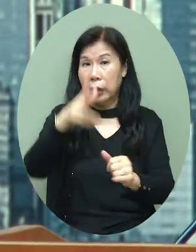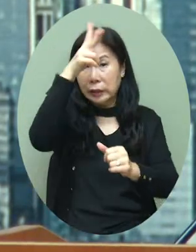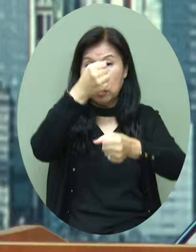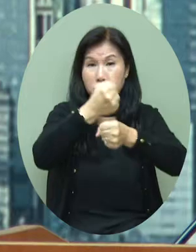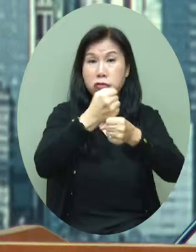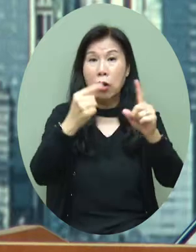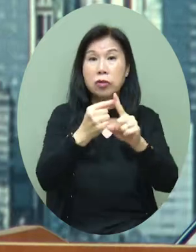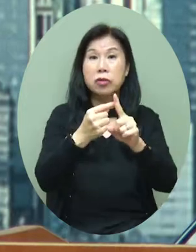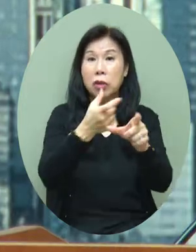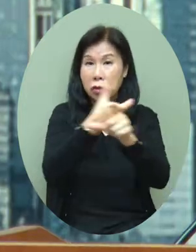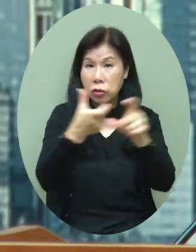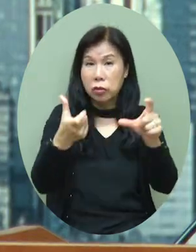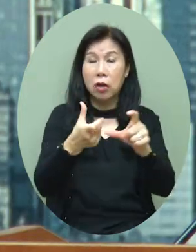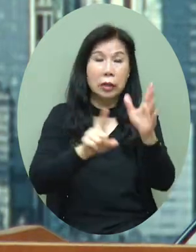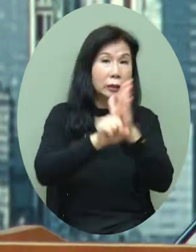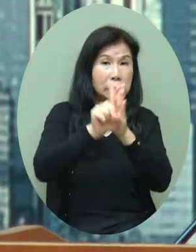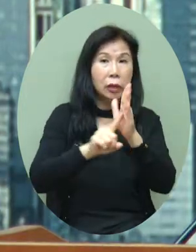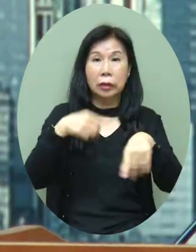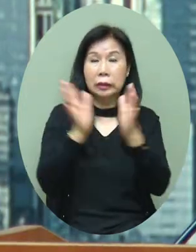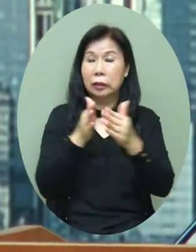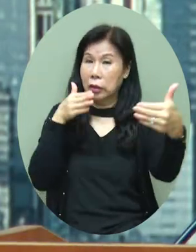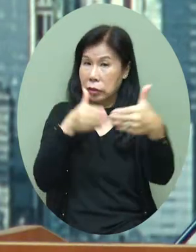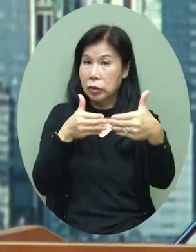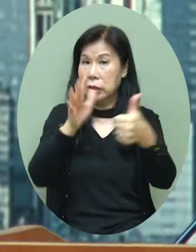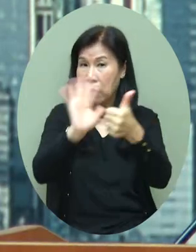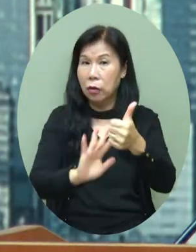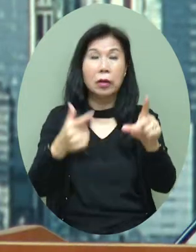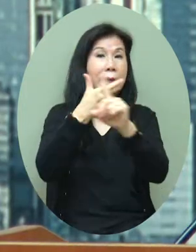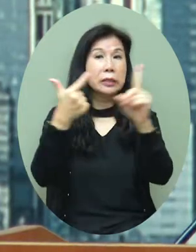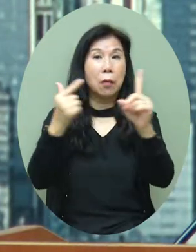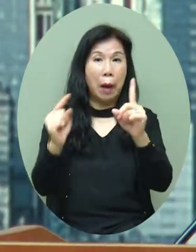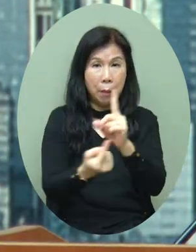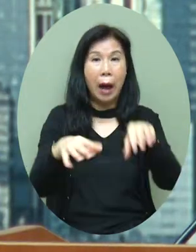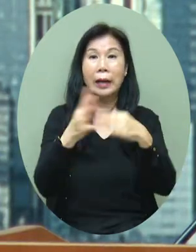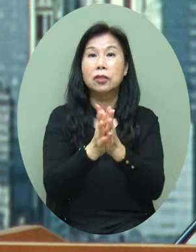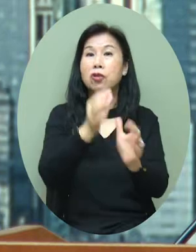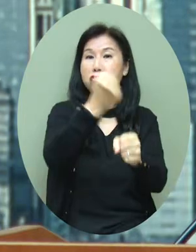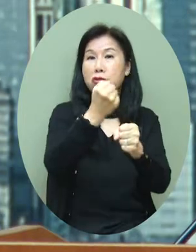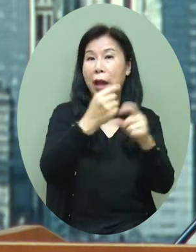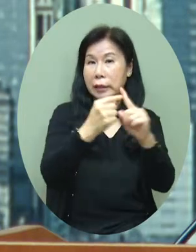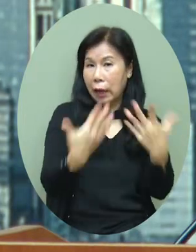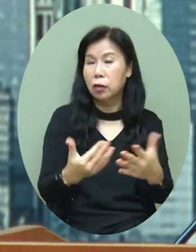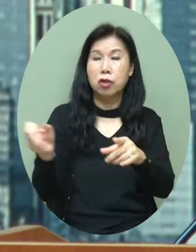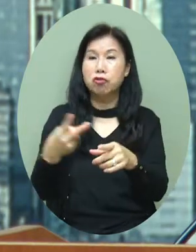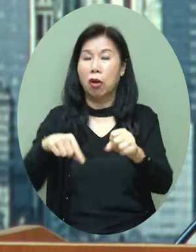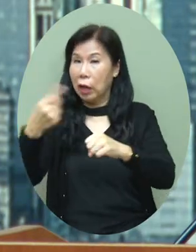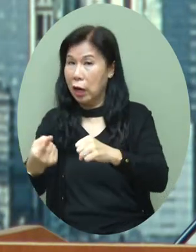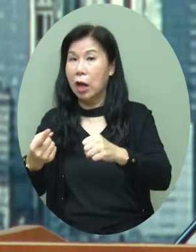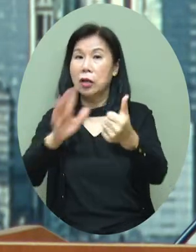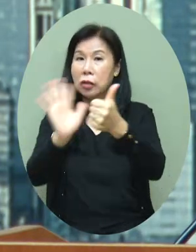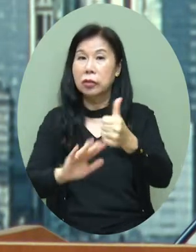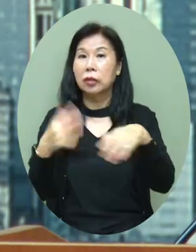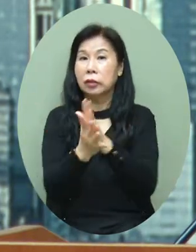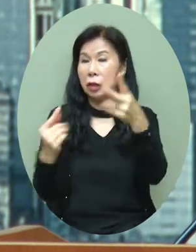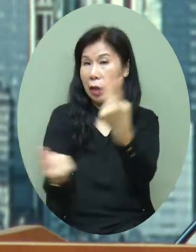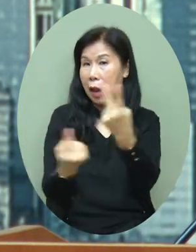嘅薪酬調整不單止直接影響18萬公務員嘅同事，仲會影響大約